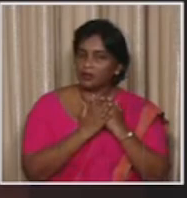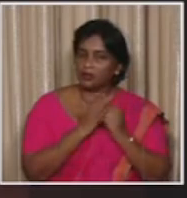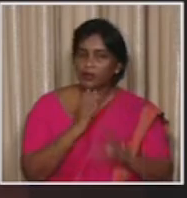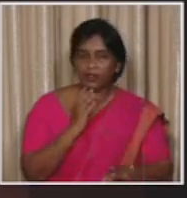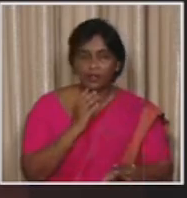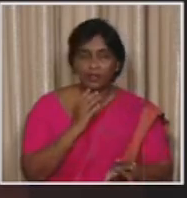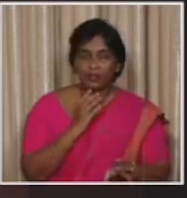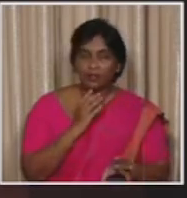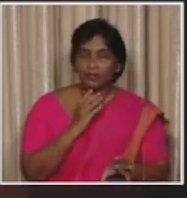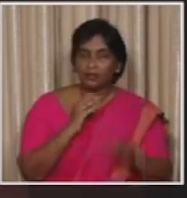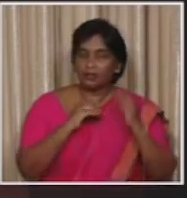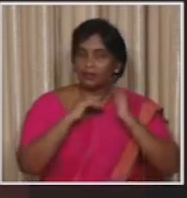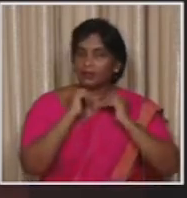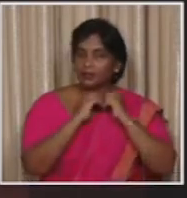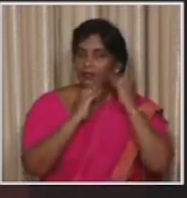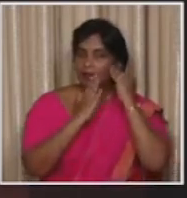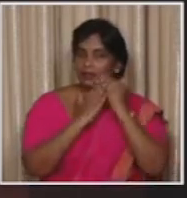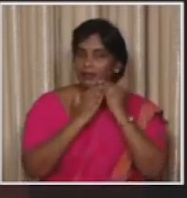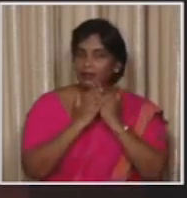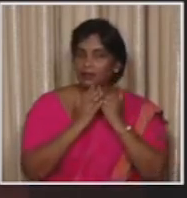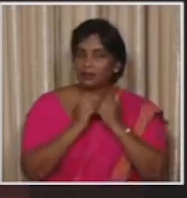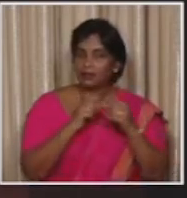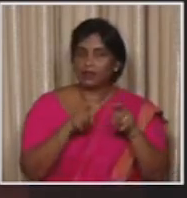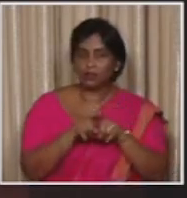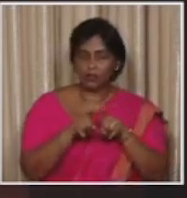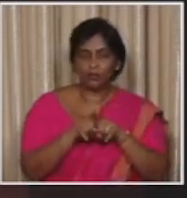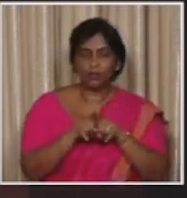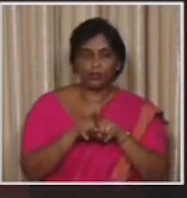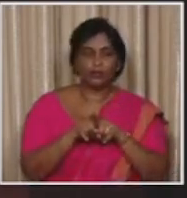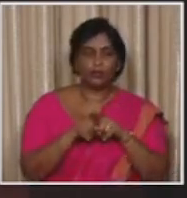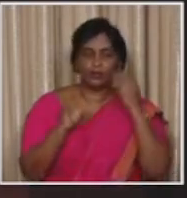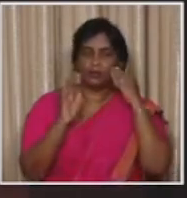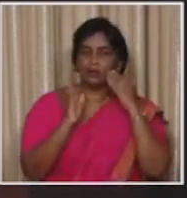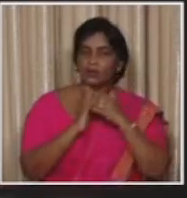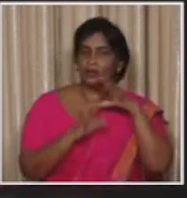statements for me to base my speeches. හරි. කරු විජේසේකර මහත්මයා